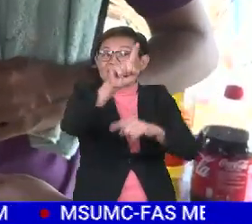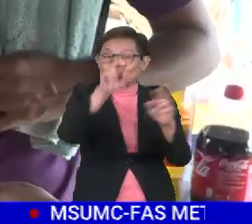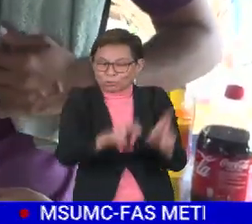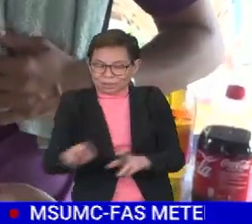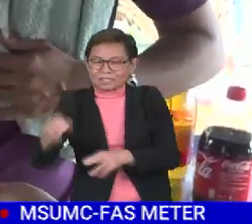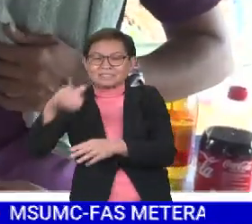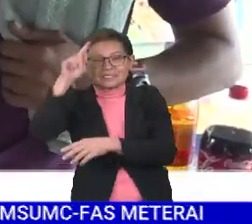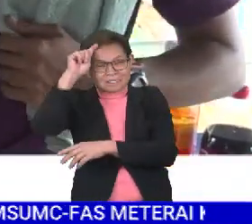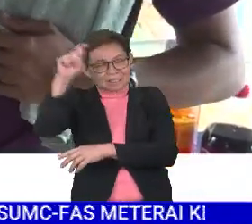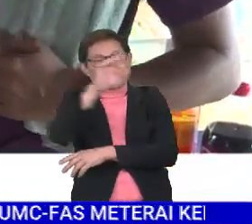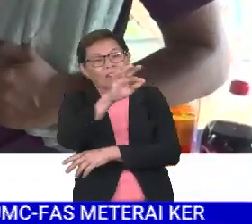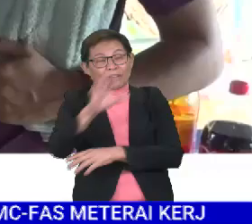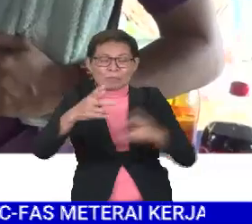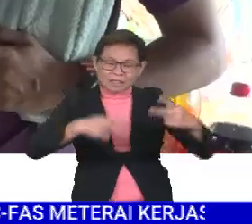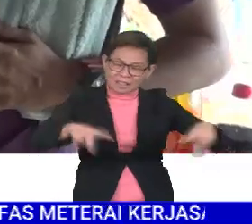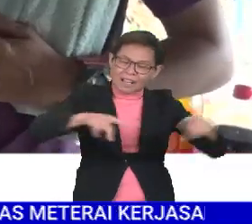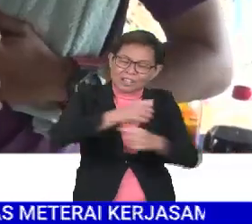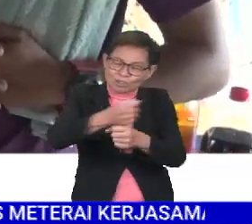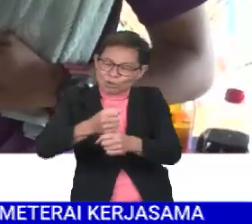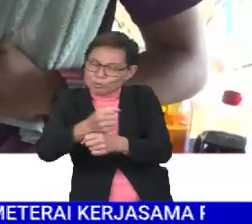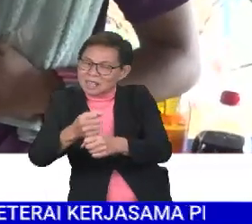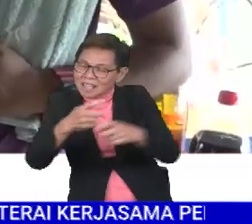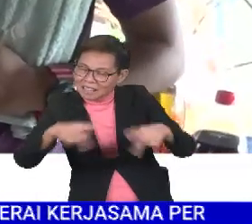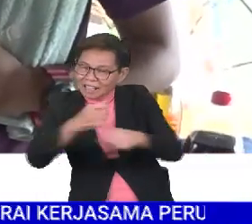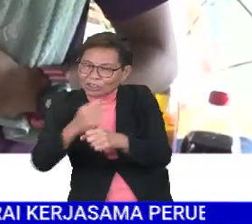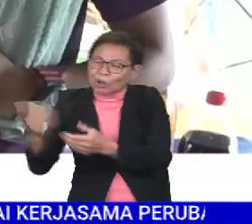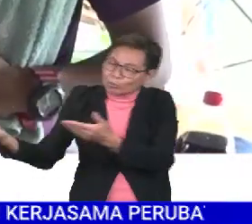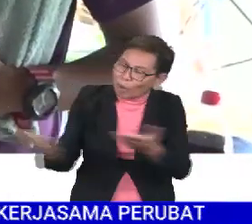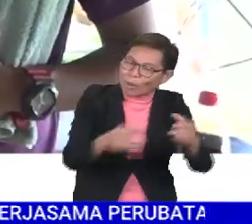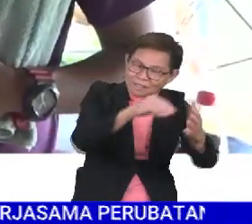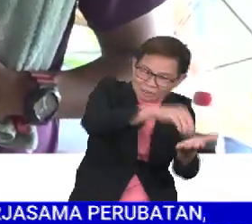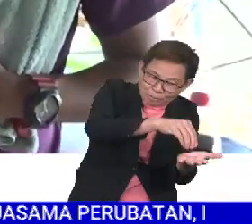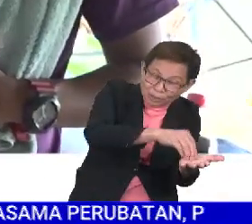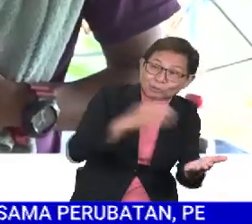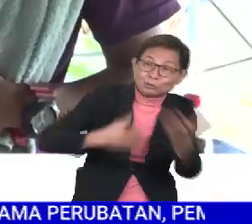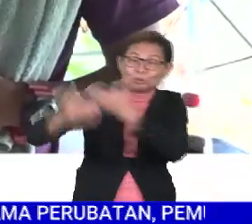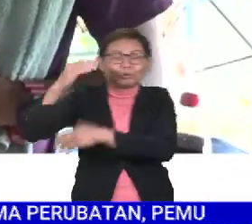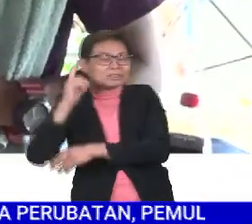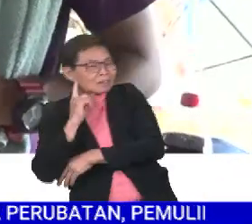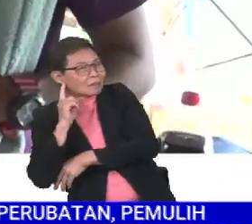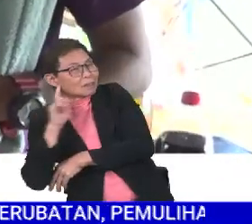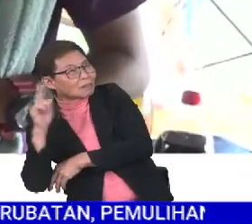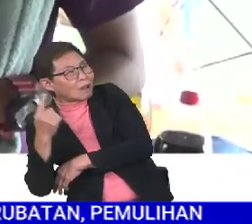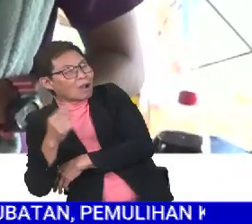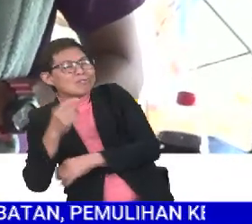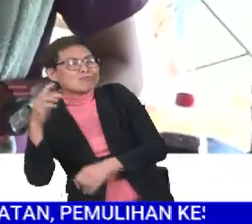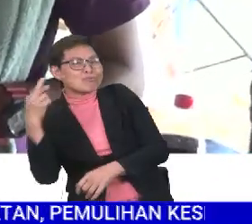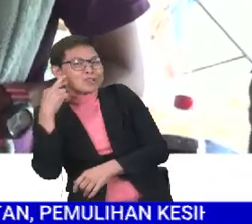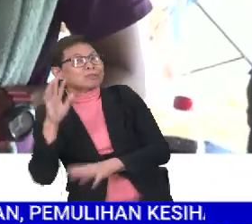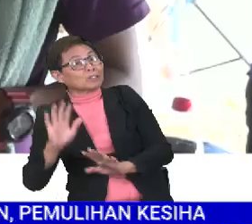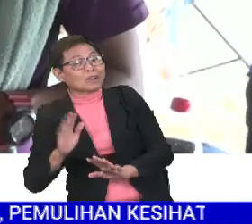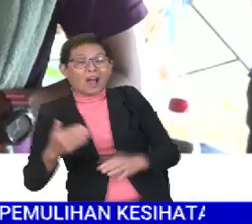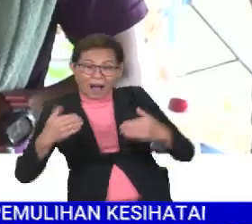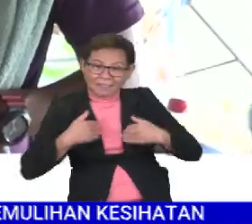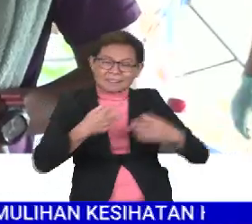yang ada di Terengganu FM iaitu kedai kopi, kita bawa ke lokasi. Sebelum ni hanya mendengar saja di radio. Jadi